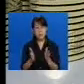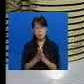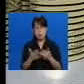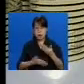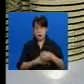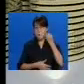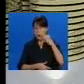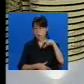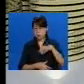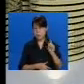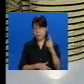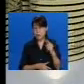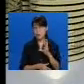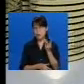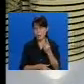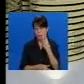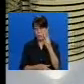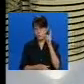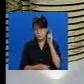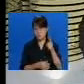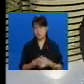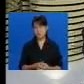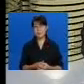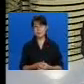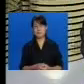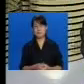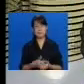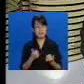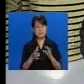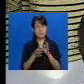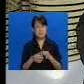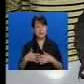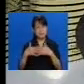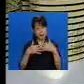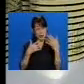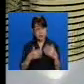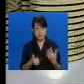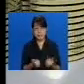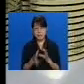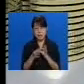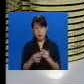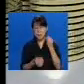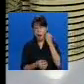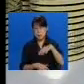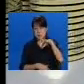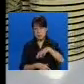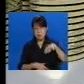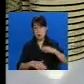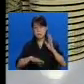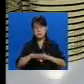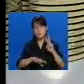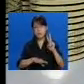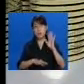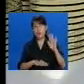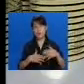ขายบ้านใหม่ด้วยจะออกมาบวกหรือลบต้องติดตามกันครับอีกหนึ่งด้านนะครับเกริ่นถึงอเมริกากันไปนะครับยอดการขายบ้านมือ2ครับเดือนเมษายนของสหรั